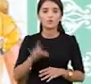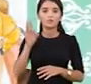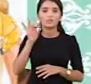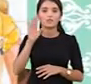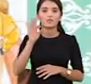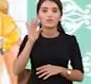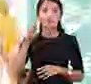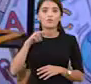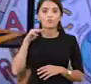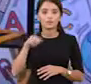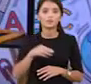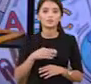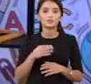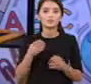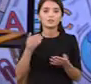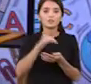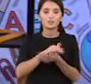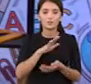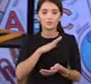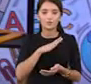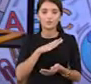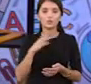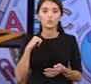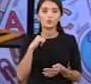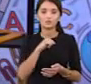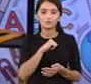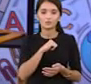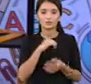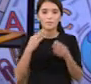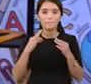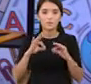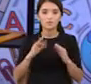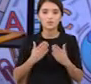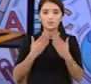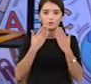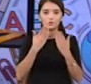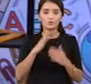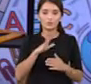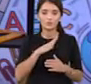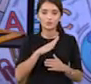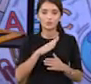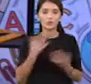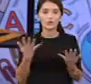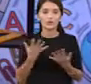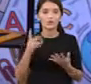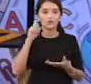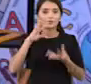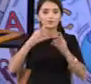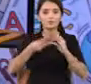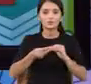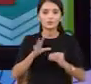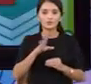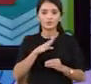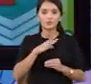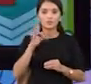bilan tanishdingiz. Rivoyatni o'zingiz mustaqil ravishda o'qib chiqdingizmi? Qanday xulosalar